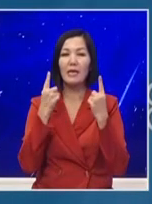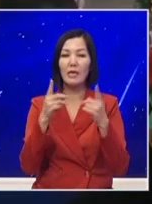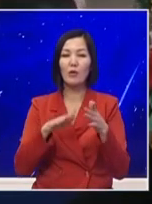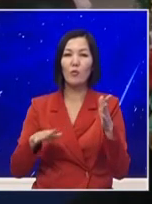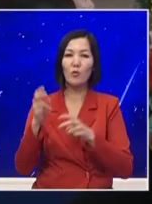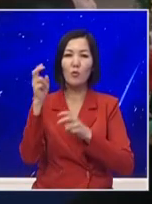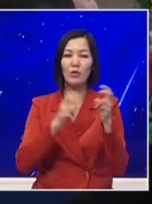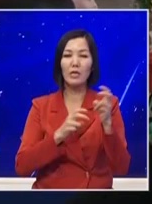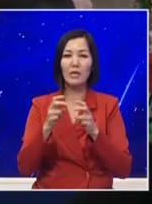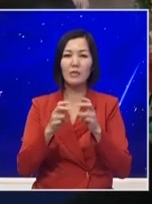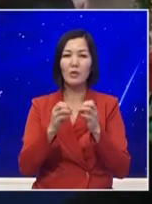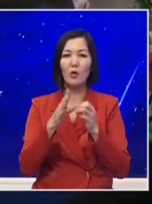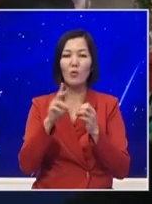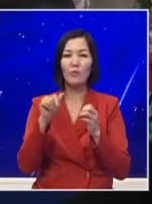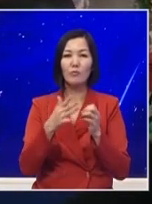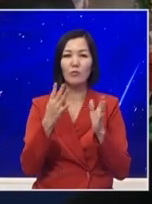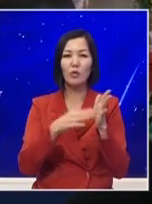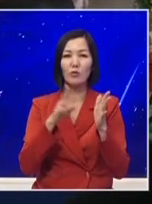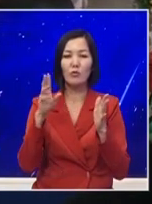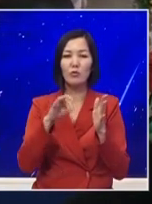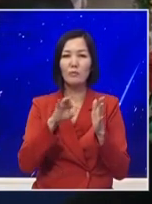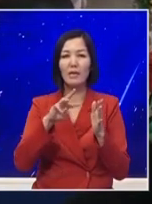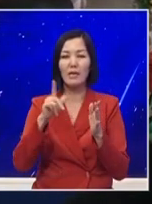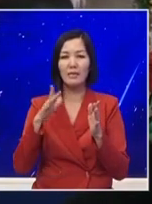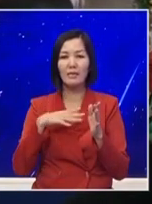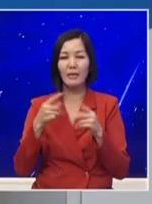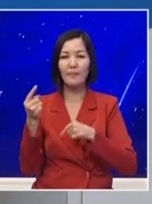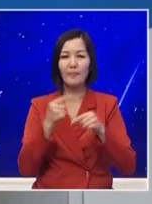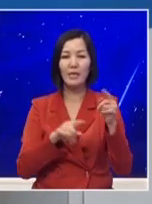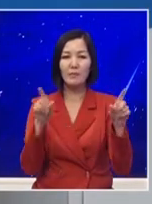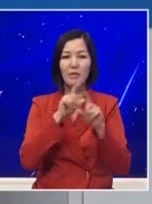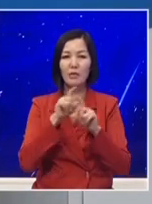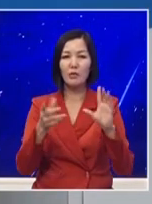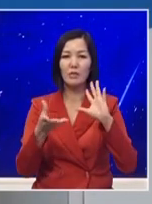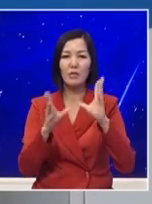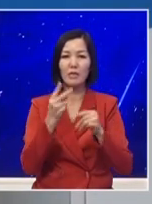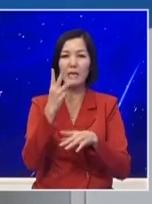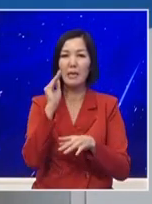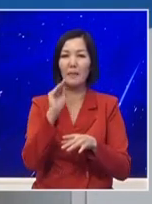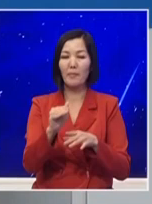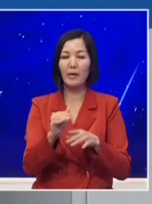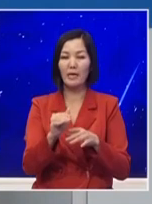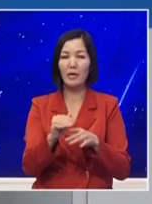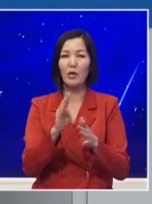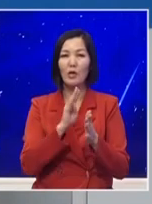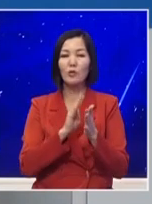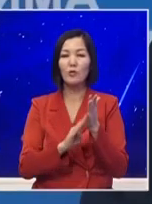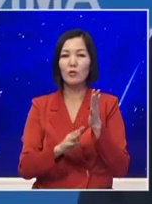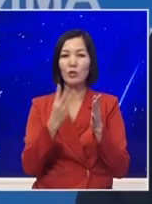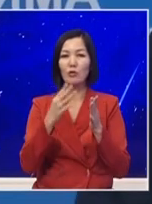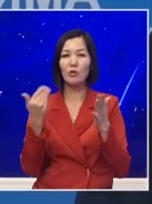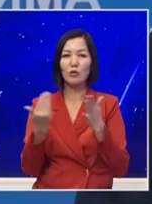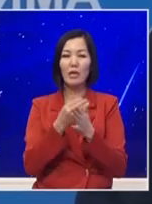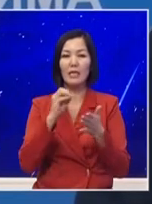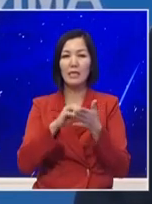Өнеркәсіп өндірісінің көлемі 15,9 миллиард тенге. Кәсіпкерлік субъектілері 2000-ға тарта. Оның 90-шы жаңадан